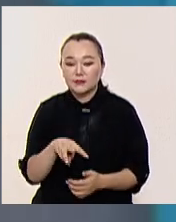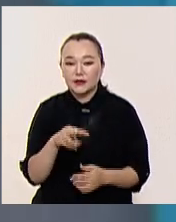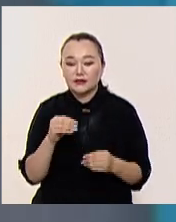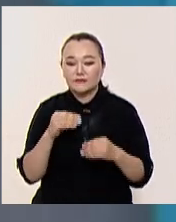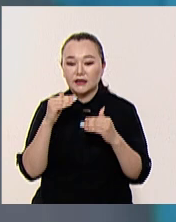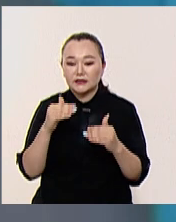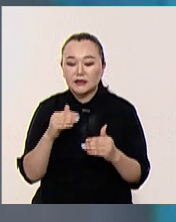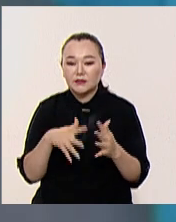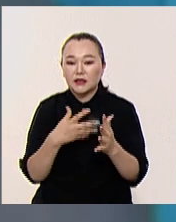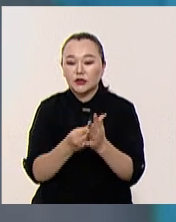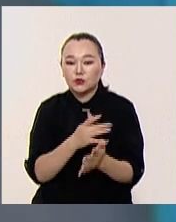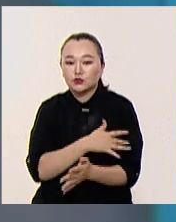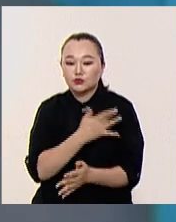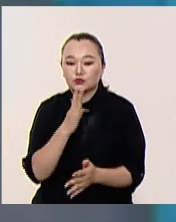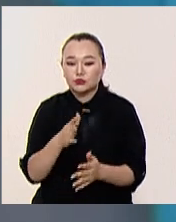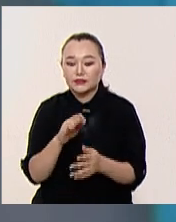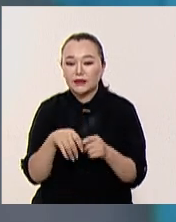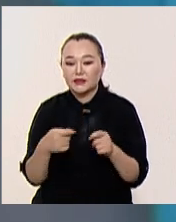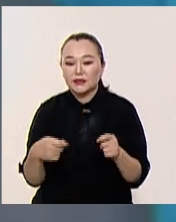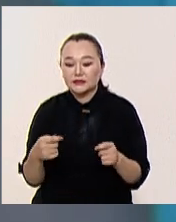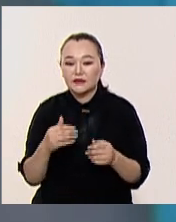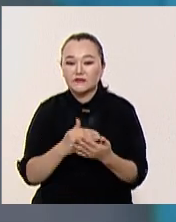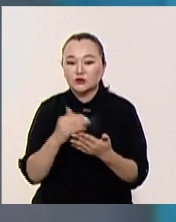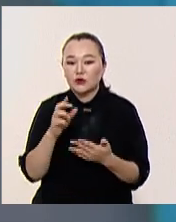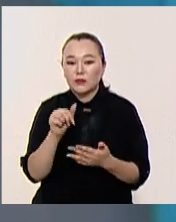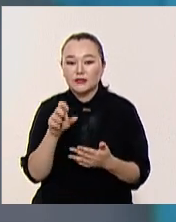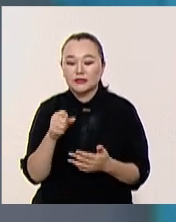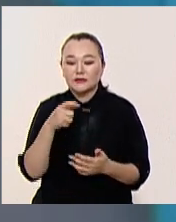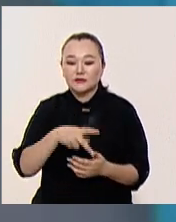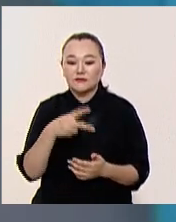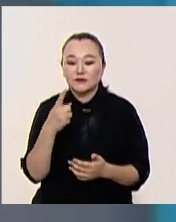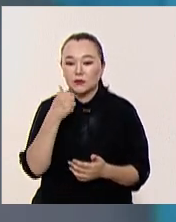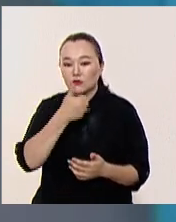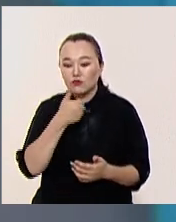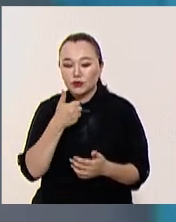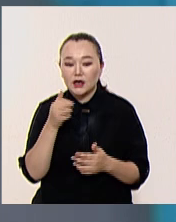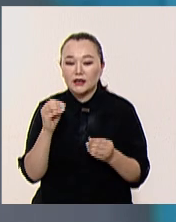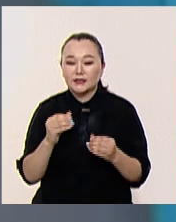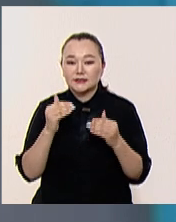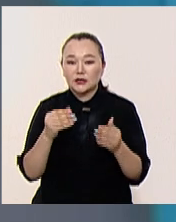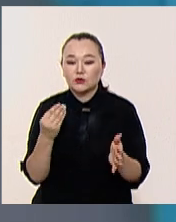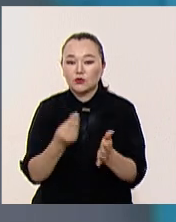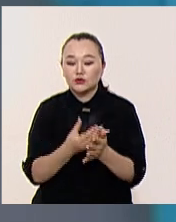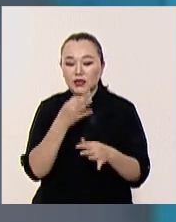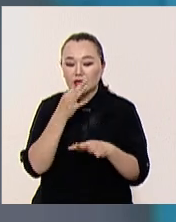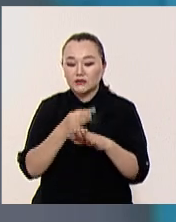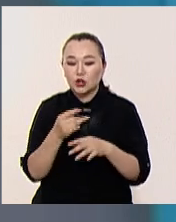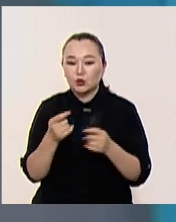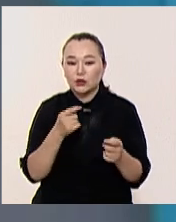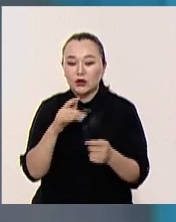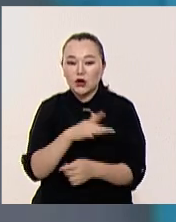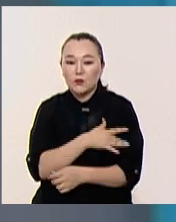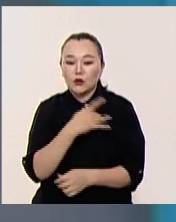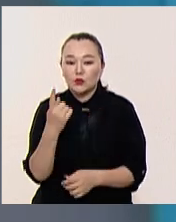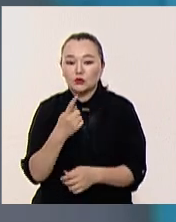Инфляция платных услуг будет замедляться на фоне высокой базы 2021 года. Отмечаем риски удорожания цен на регулируемые коммунальные